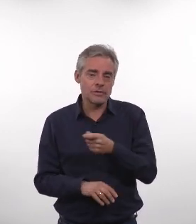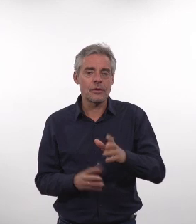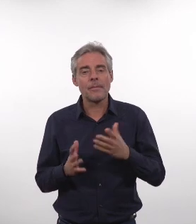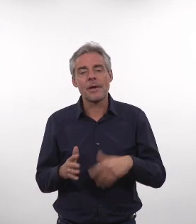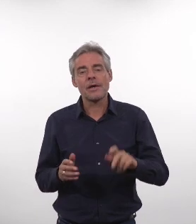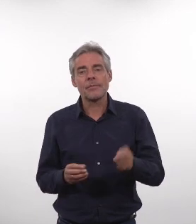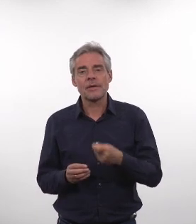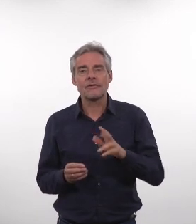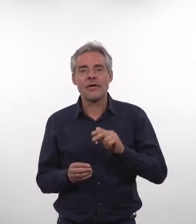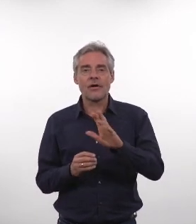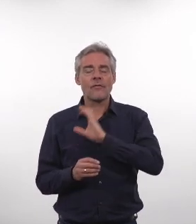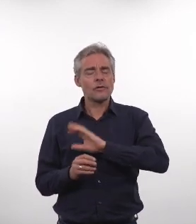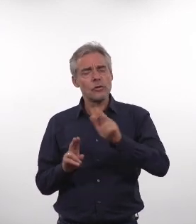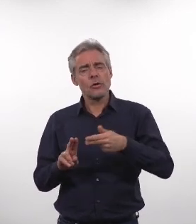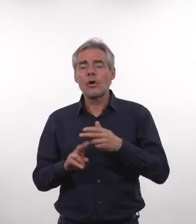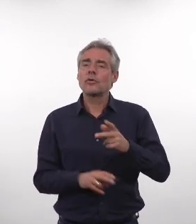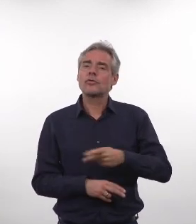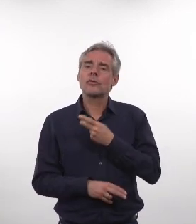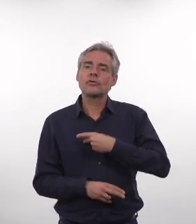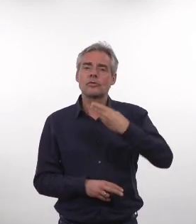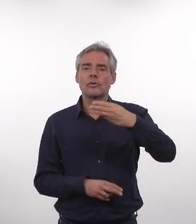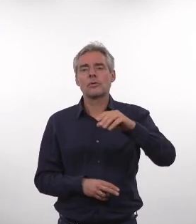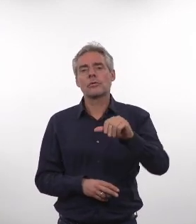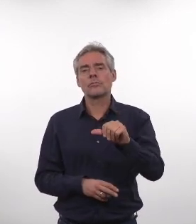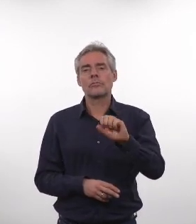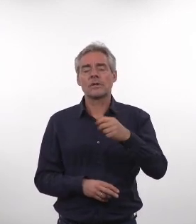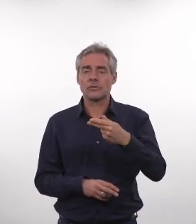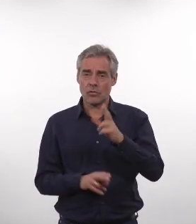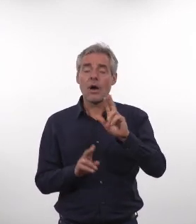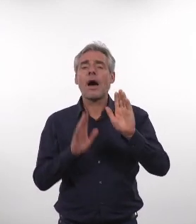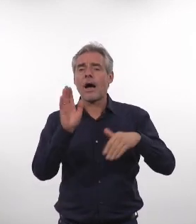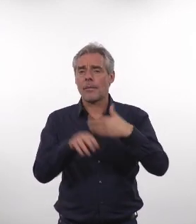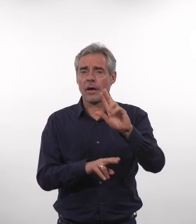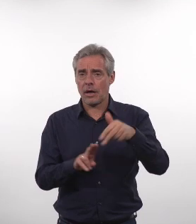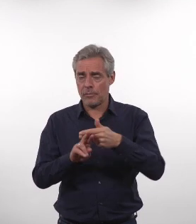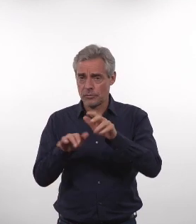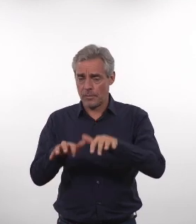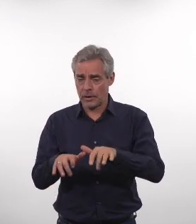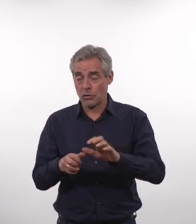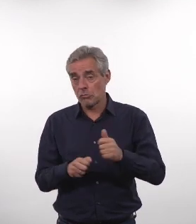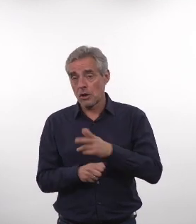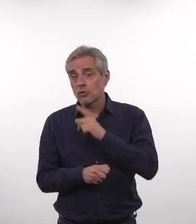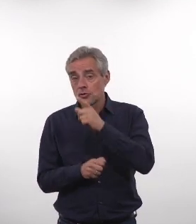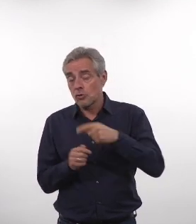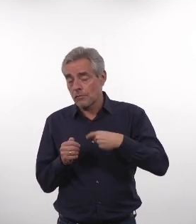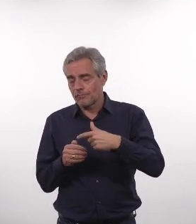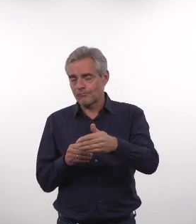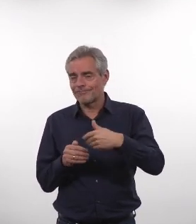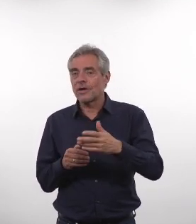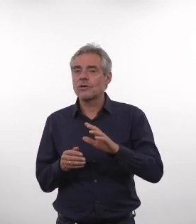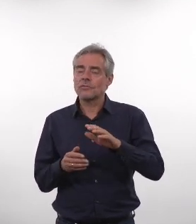que nous allons y répondre, que le docteur Masson va y répondre par écrit et que dans quelques jours maximum, je vous